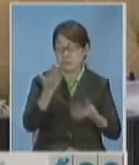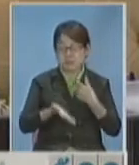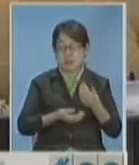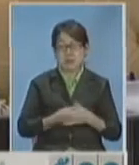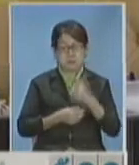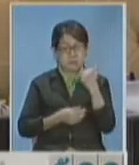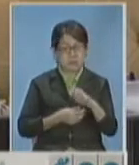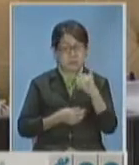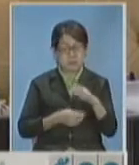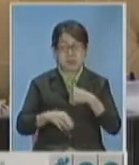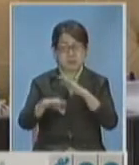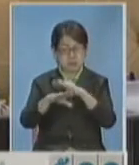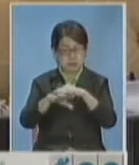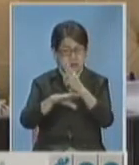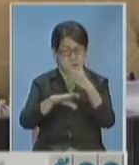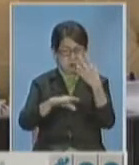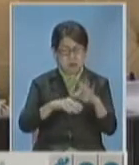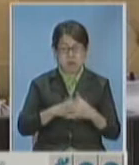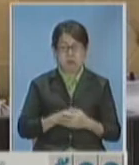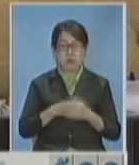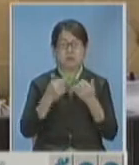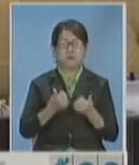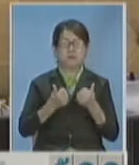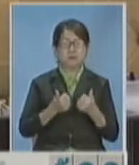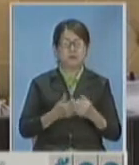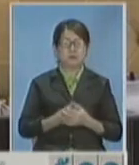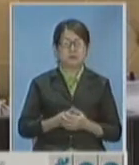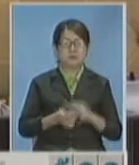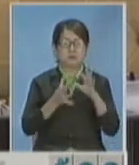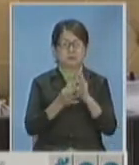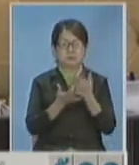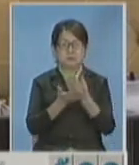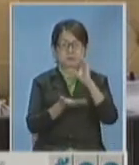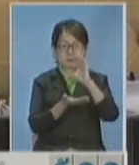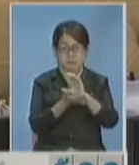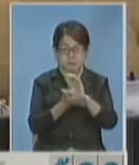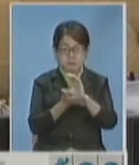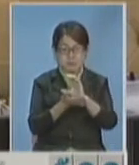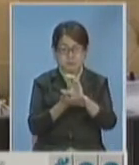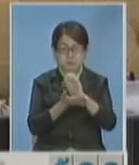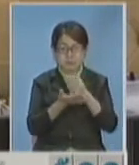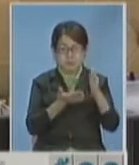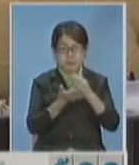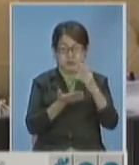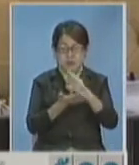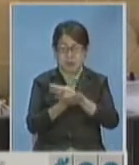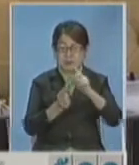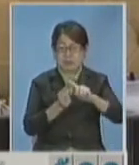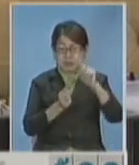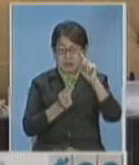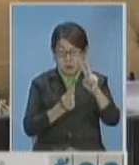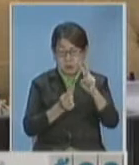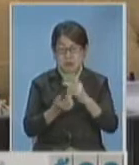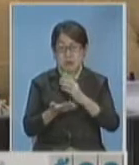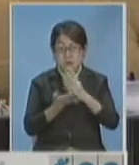ย้ำหลายครั้งแล้วนะครับนี่คืองบประมาณวาระที่2ไม่ใช่วาระที่1ด้วยไม่